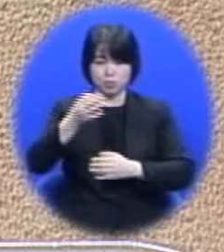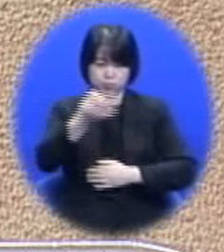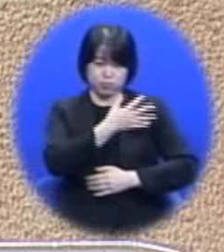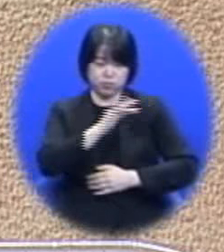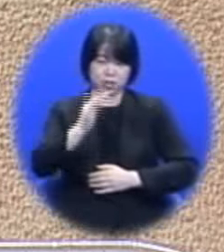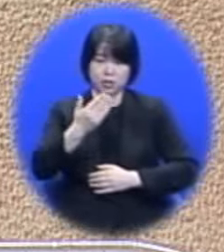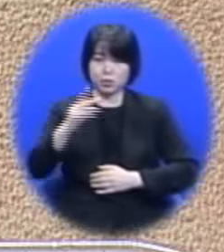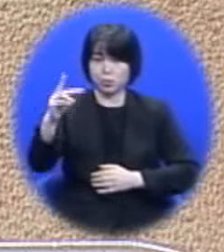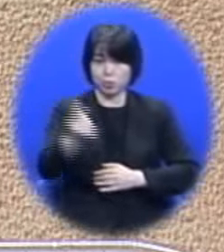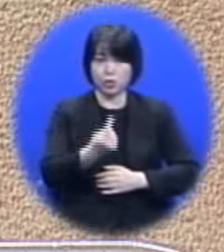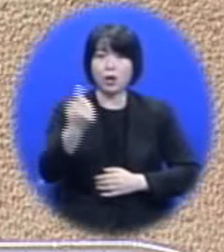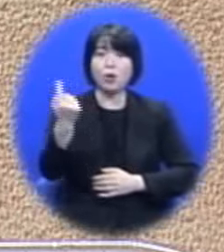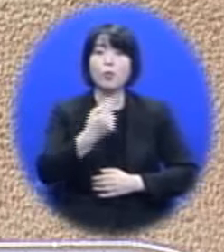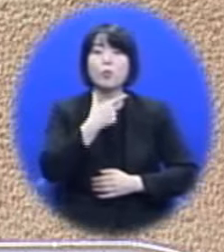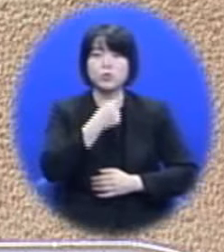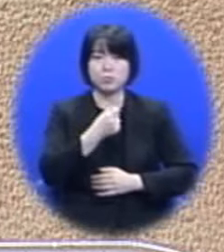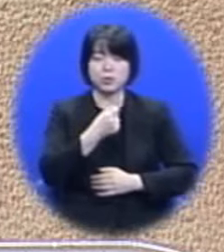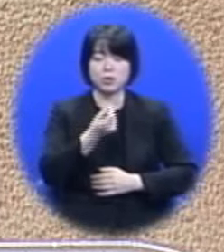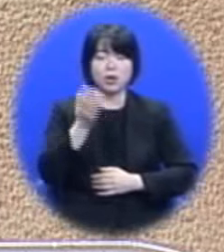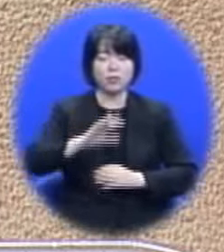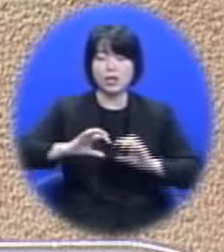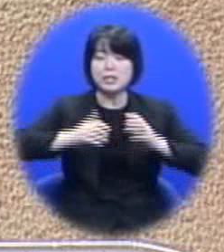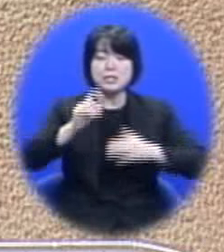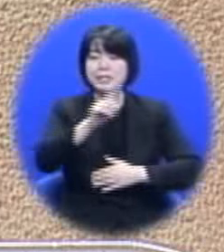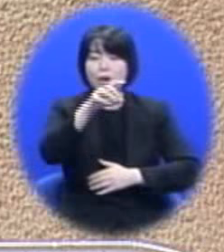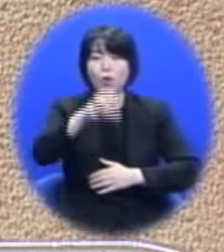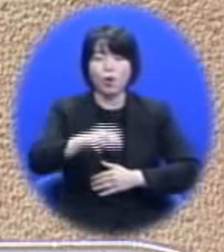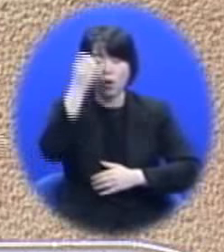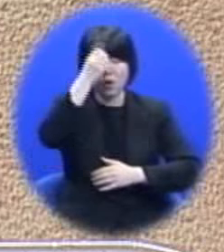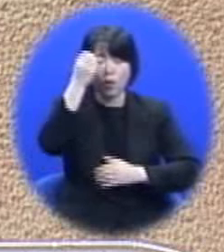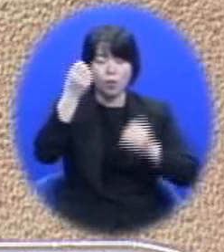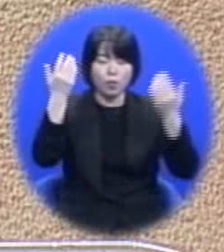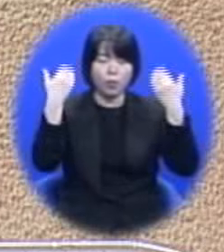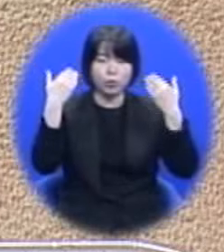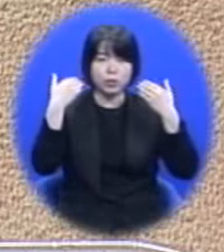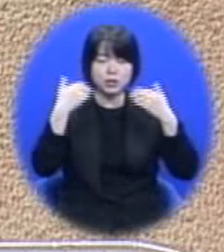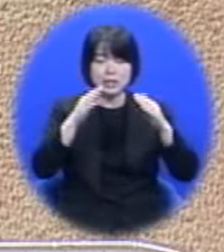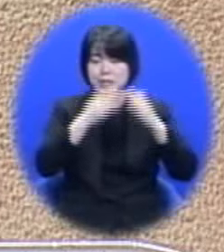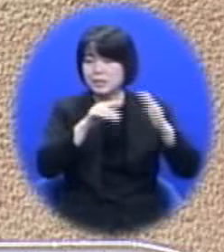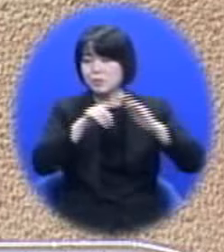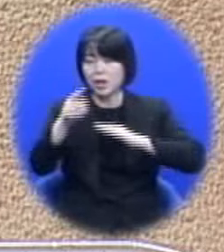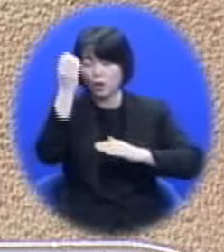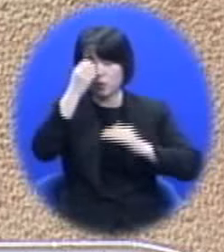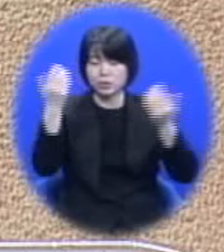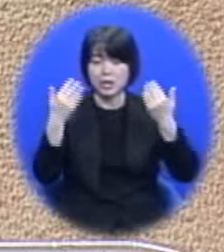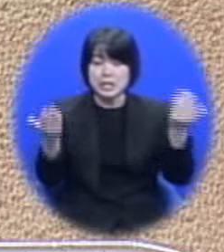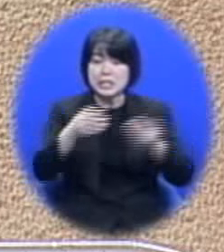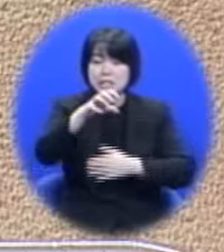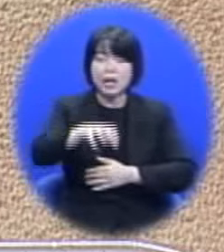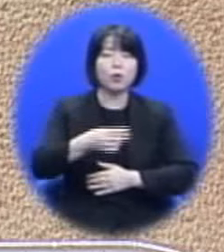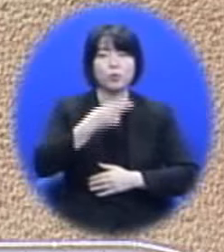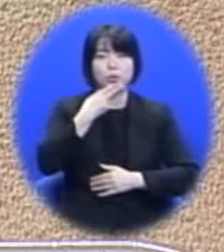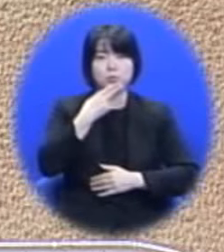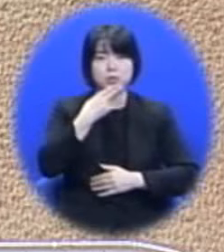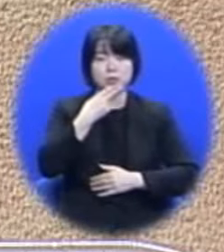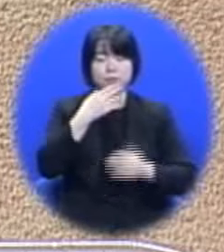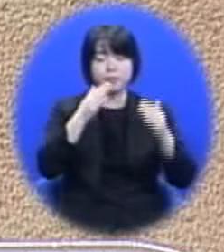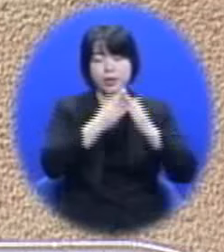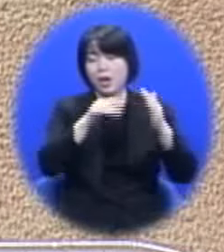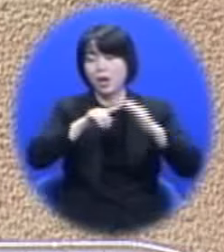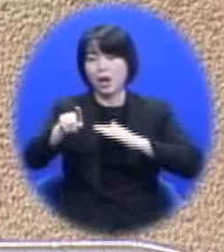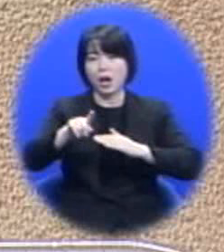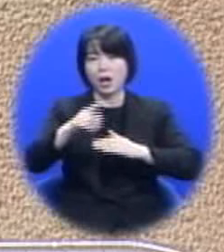그런데 세상 어느 곳에서도 가출한 고등학생이 일할 수 있는 곳은 없었습니다. 가출 청소년이 할 수 있는